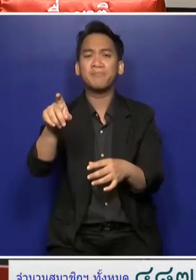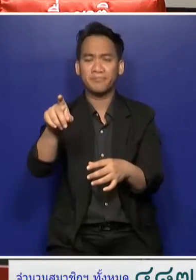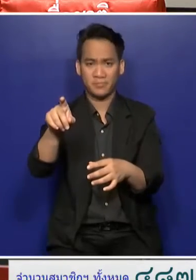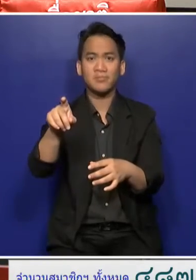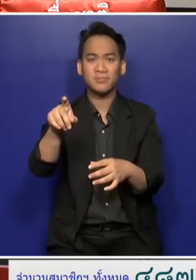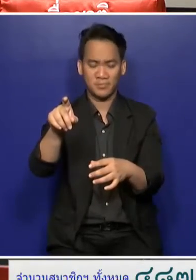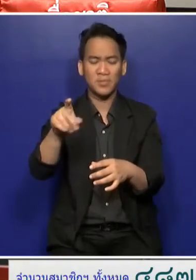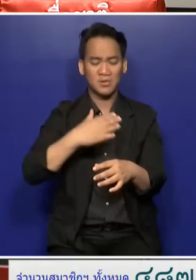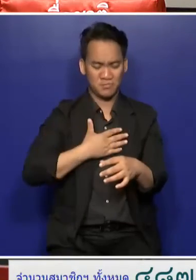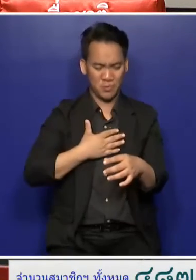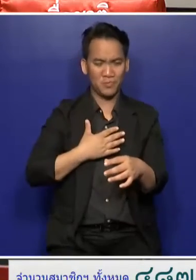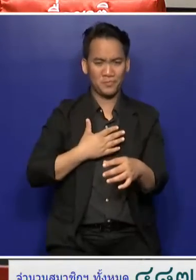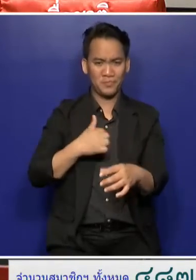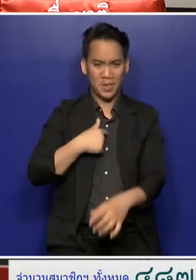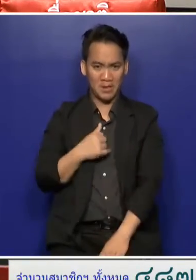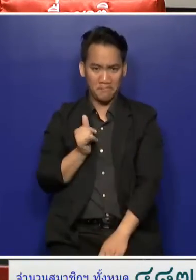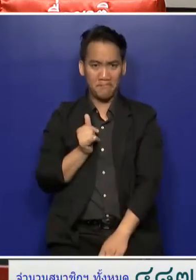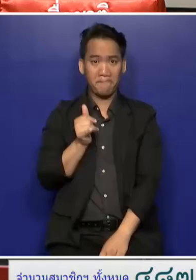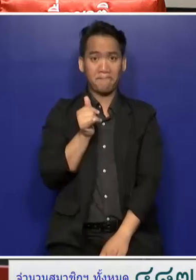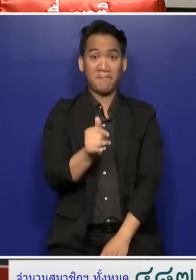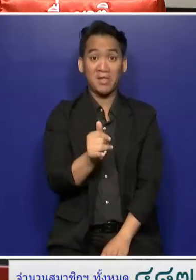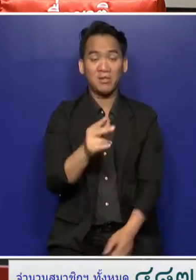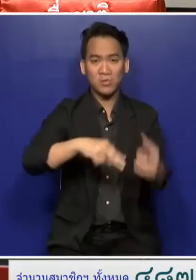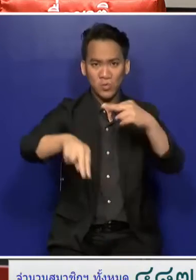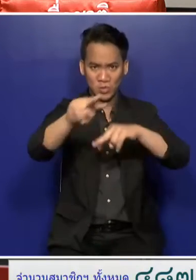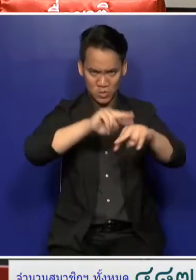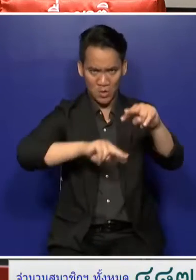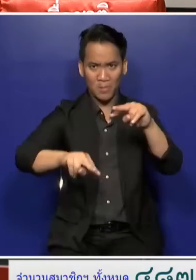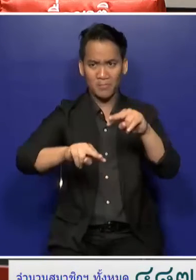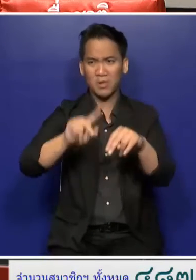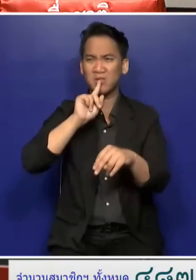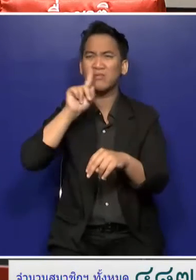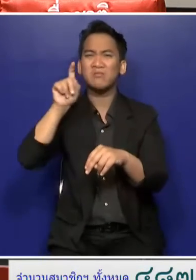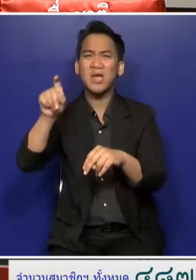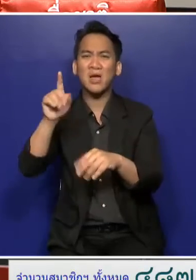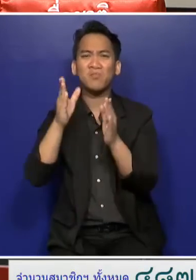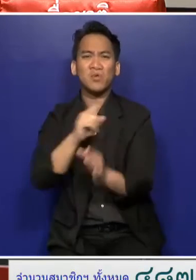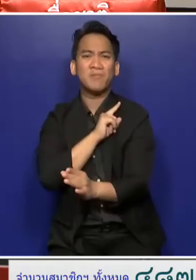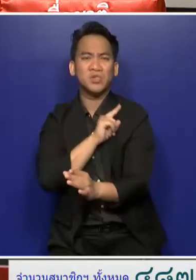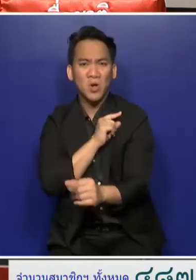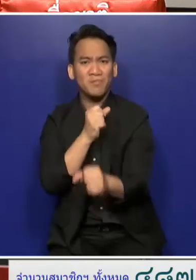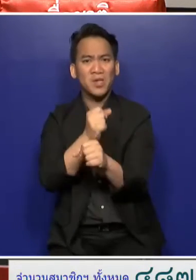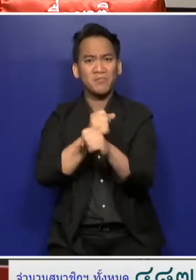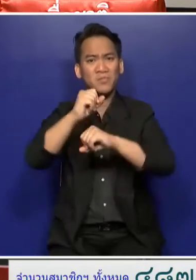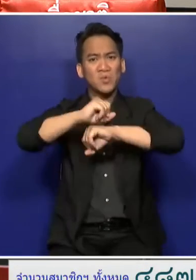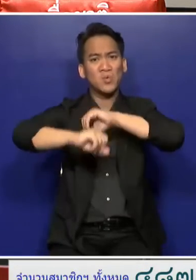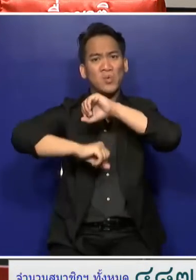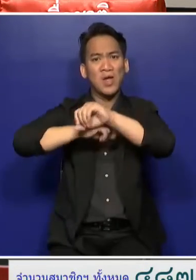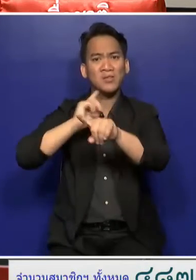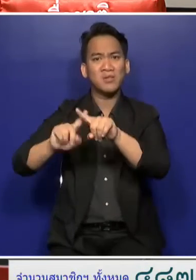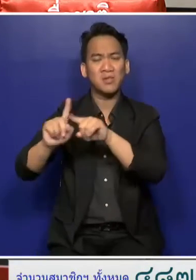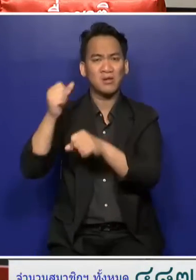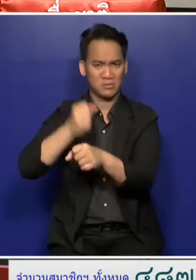ให้ช่วยตรวจสอบและหาทางเร่งรัดการก่อสร้างให้ลุล่วงไปด้วยท่านประธานที่เคารพครับผมจึง